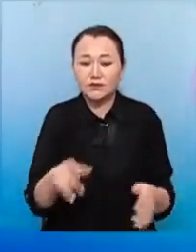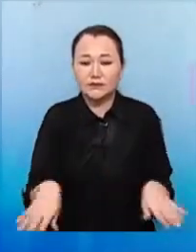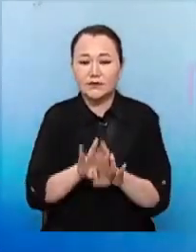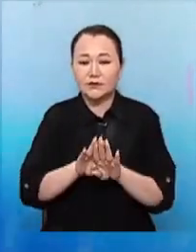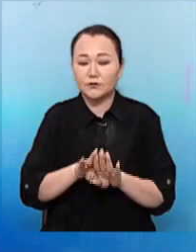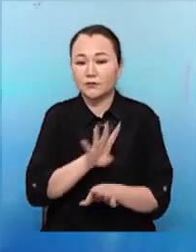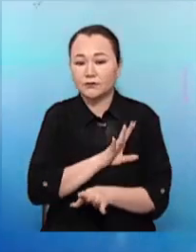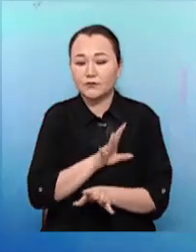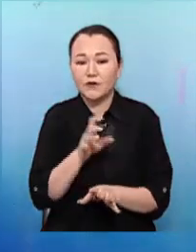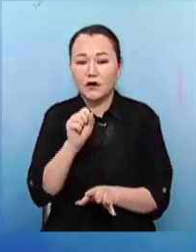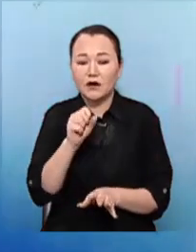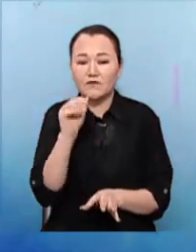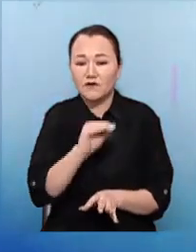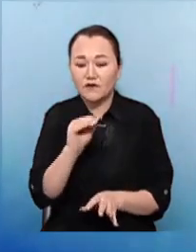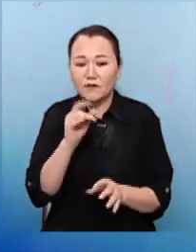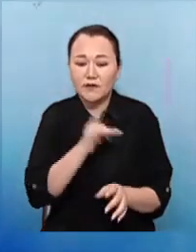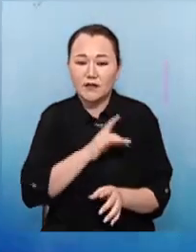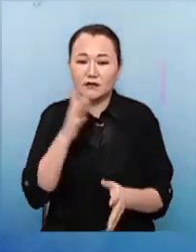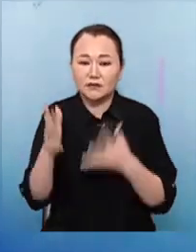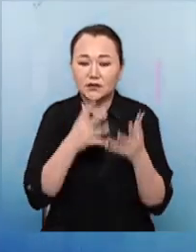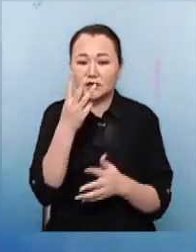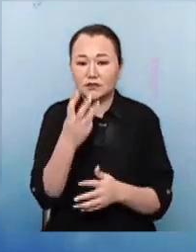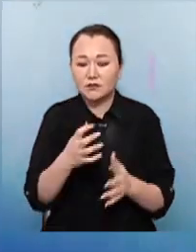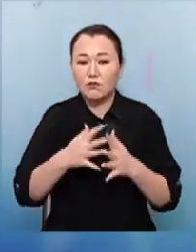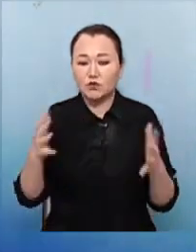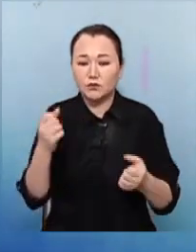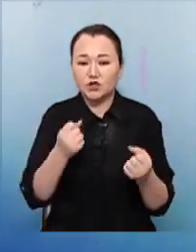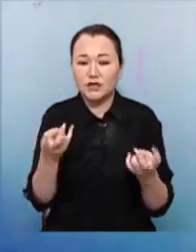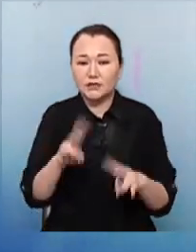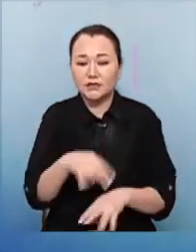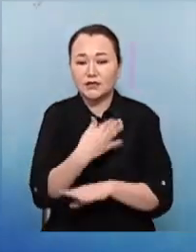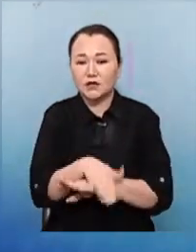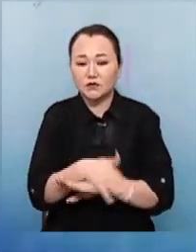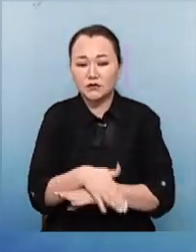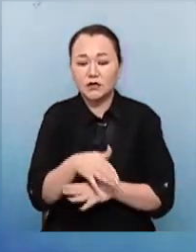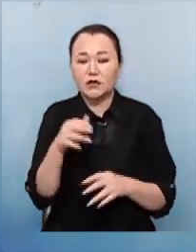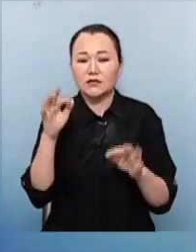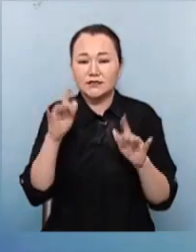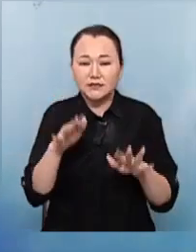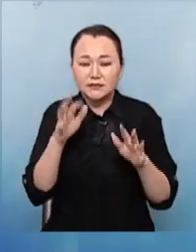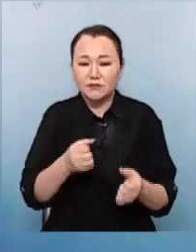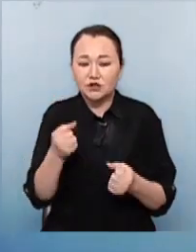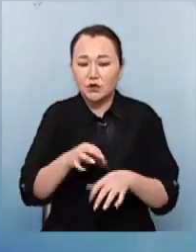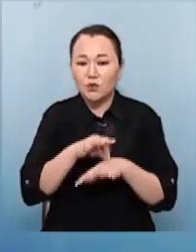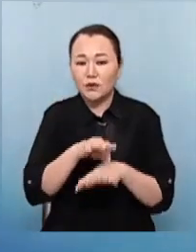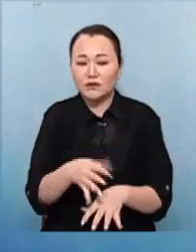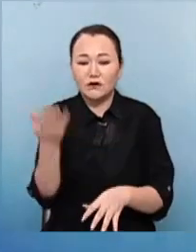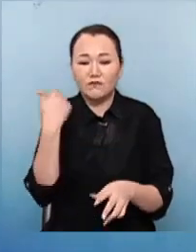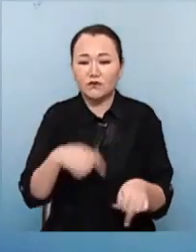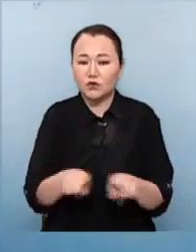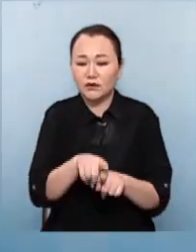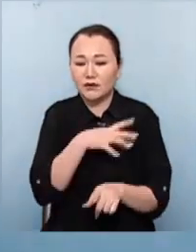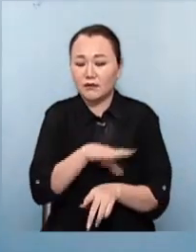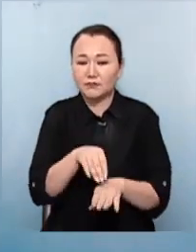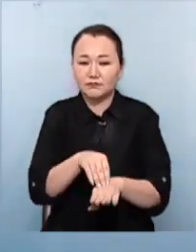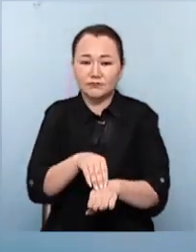жабылған. Ақпанның ақ түтегінде 300-ден аса көлік далада қалды. Қар құрсауындағы көлік тізбегі бұрын соңды болмаған,